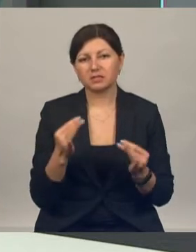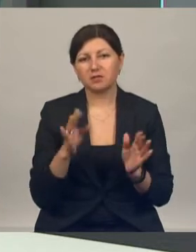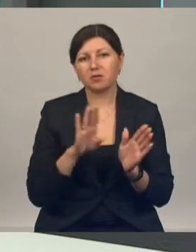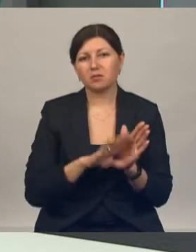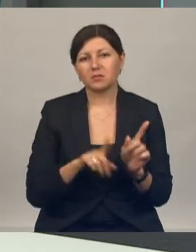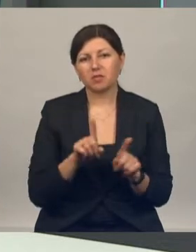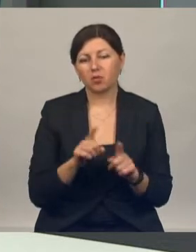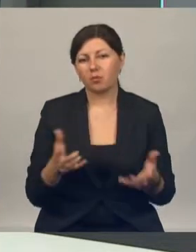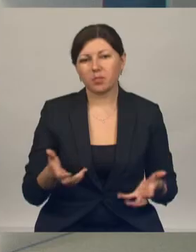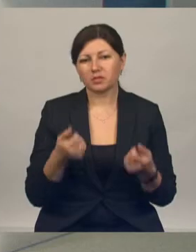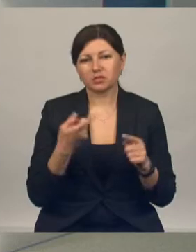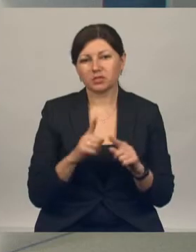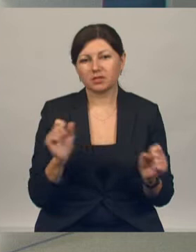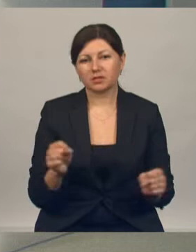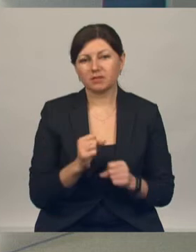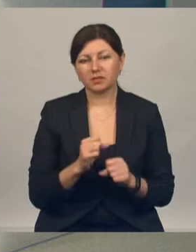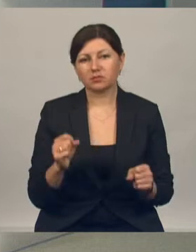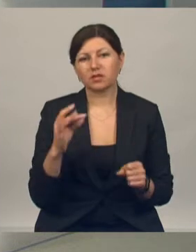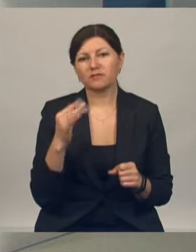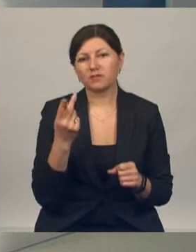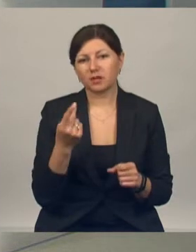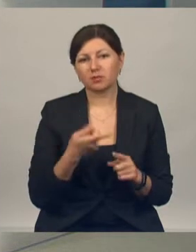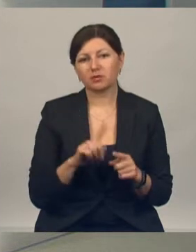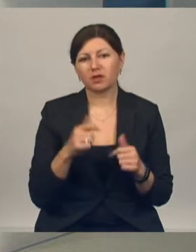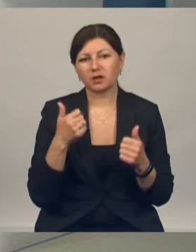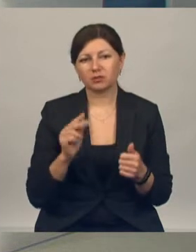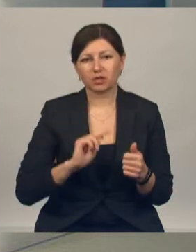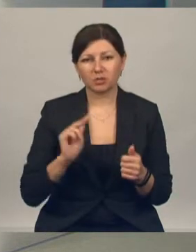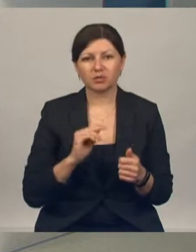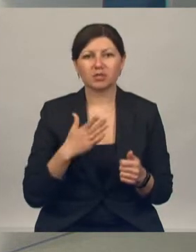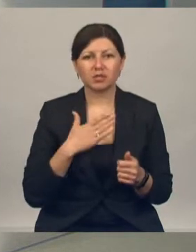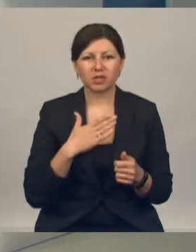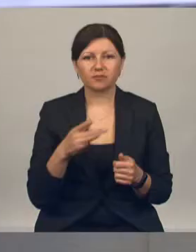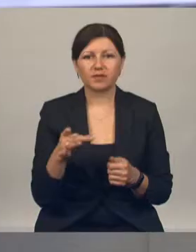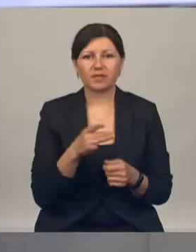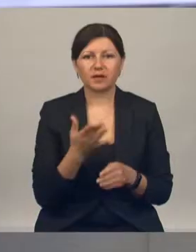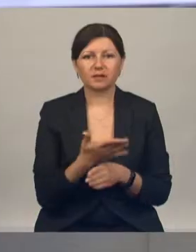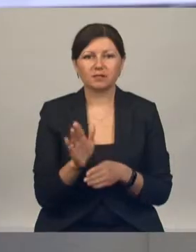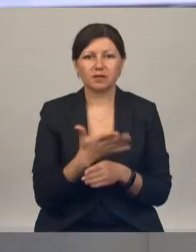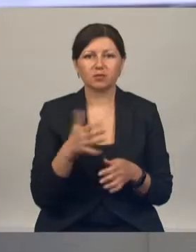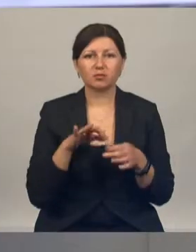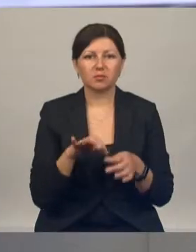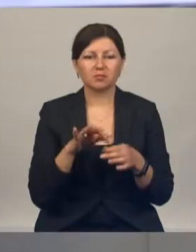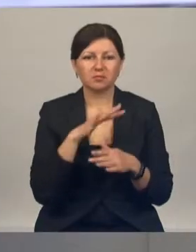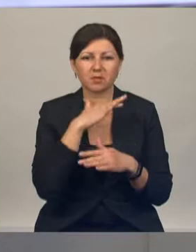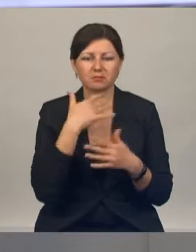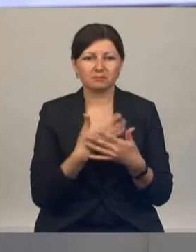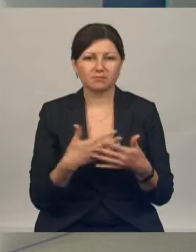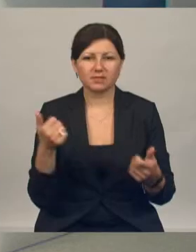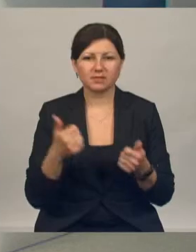подобной поддержки это невозможно. Ну и второе, это хорошая работа нашего регионального отделения, которое проводит множество